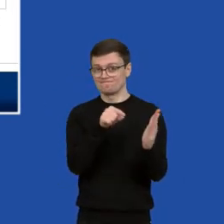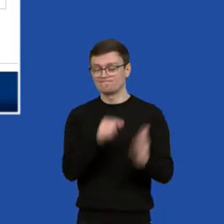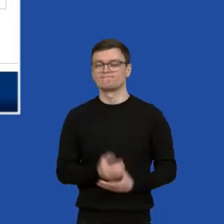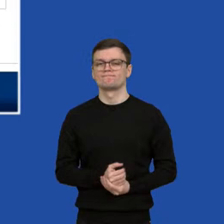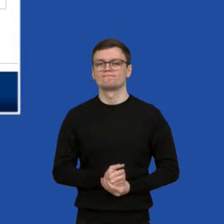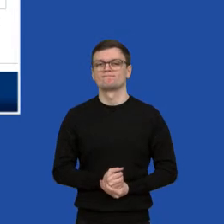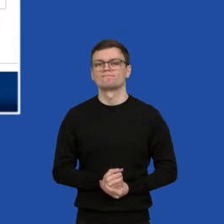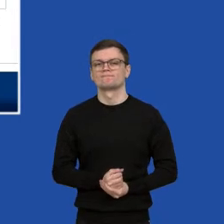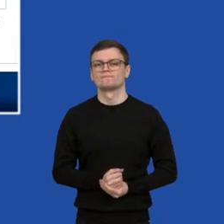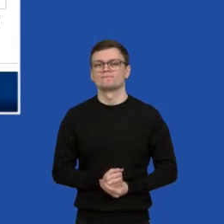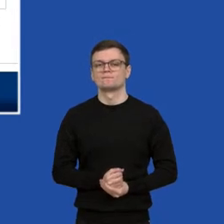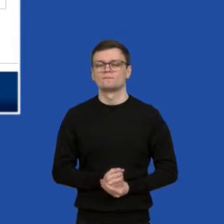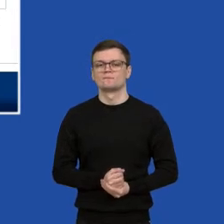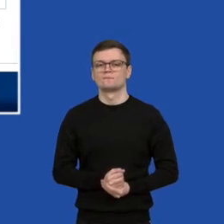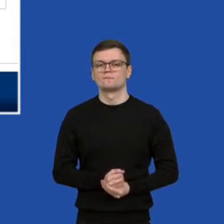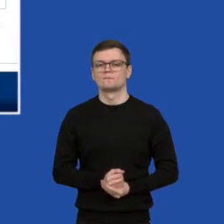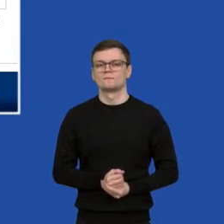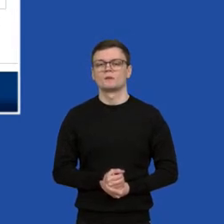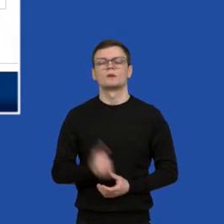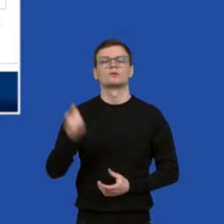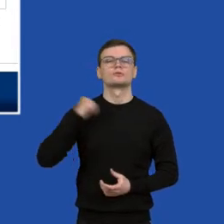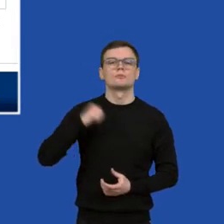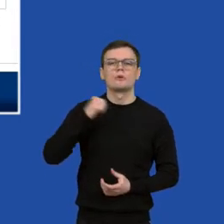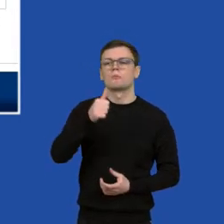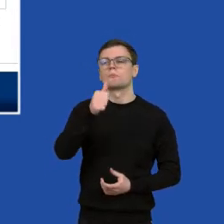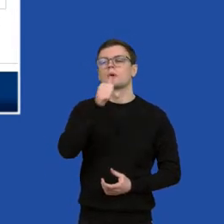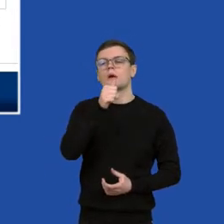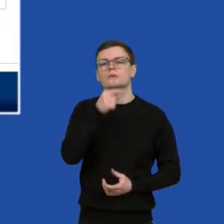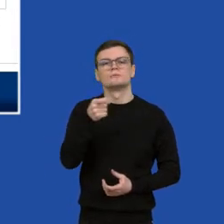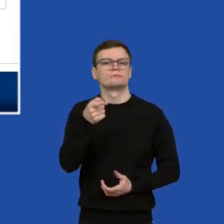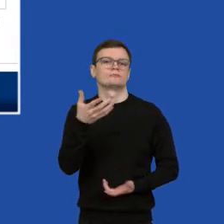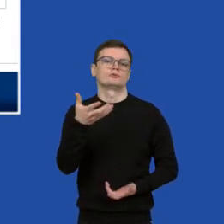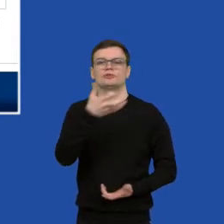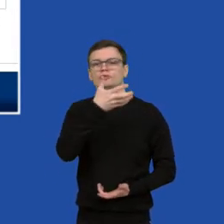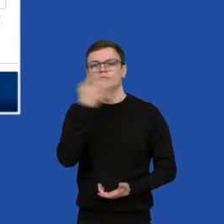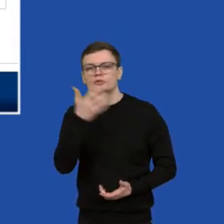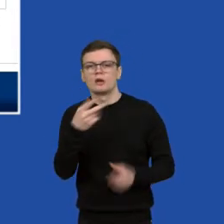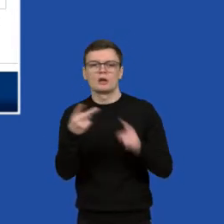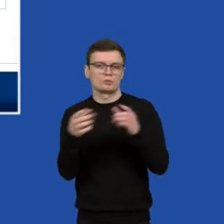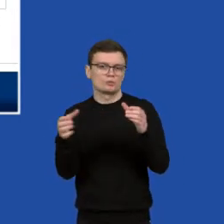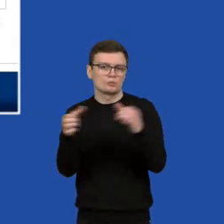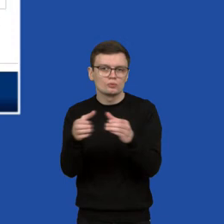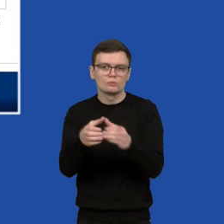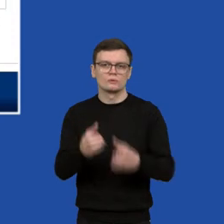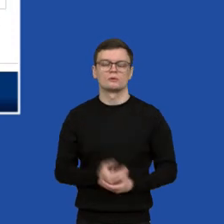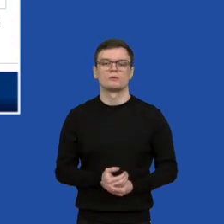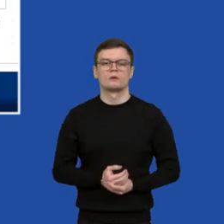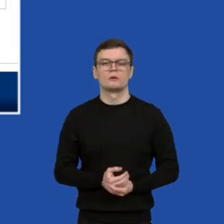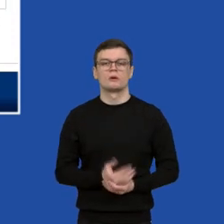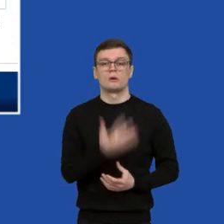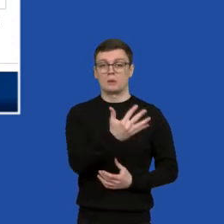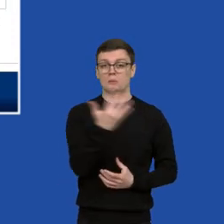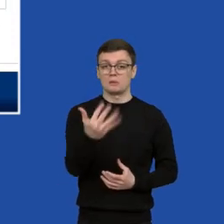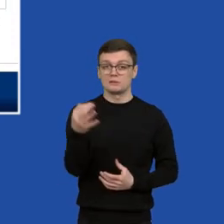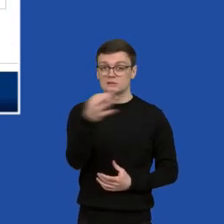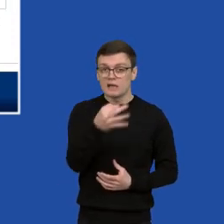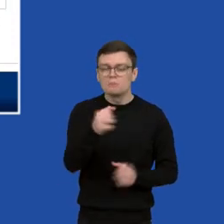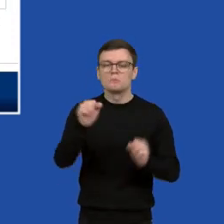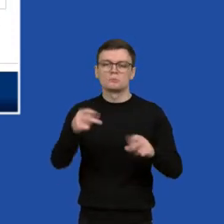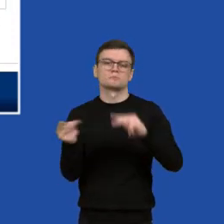na, numatomas, tarkim, kur žmonės šildosi iš antros grupės, tai vietoj 55 centų galėtų